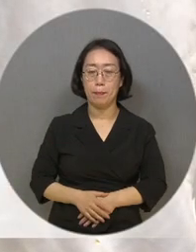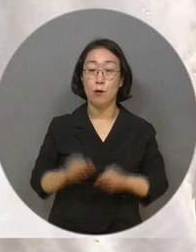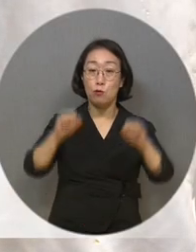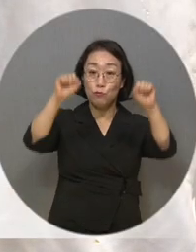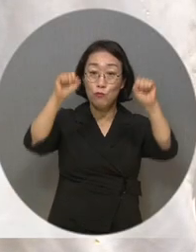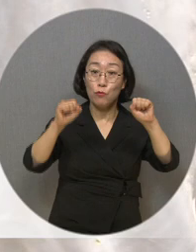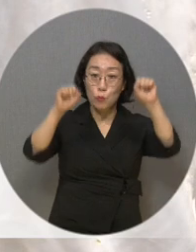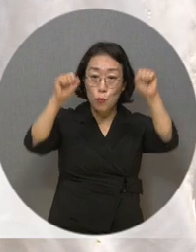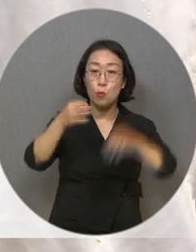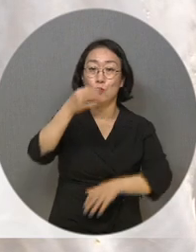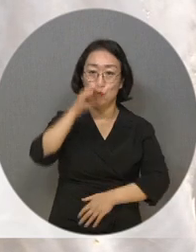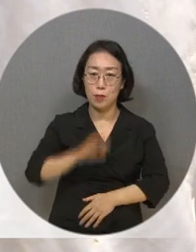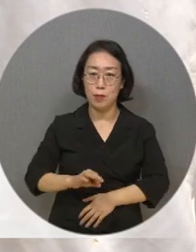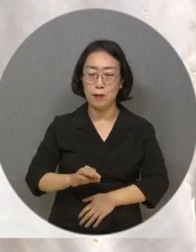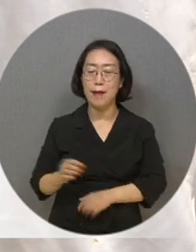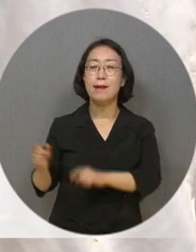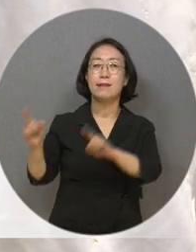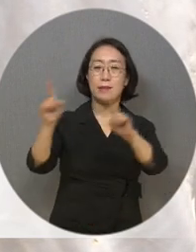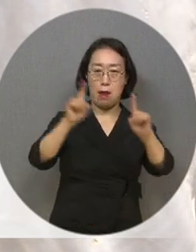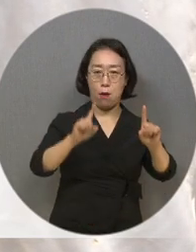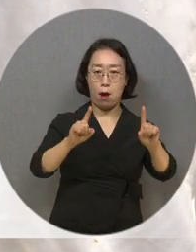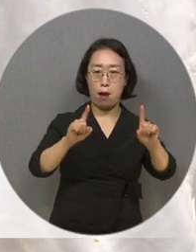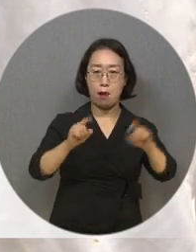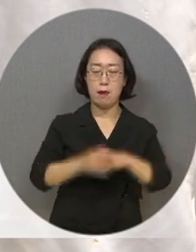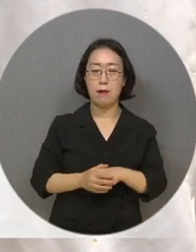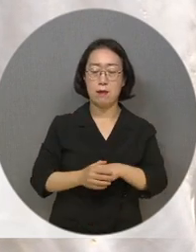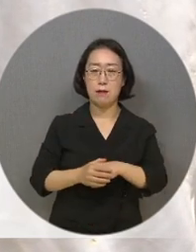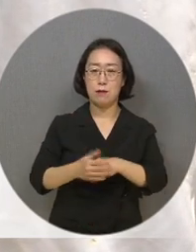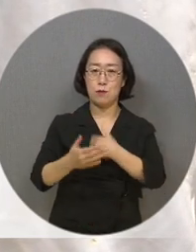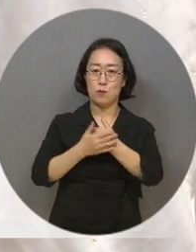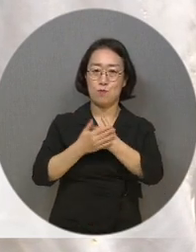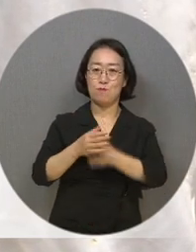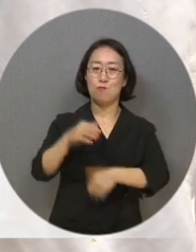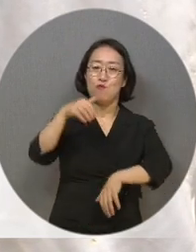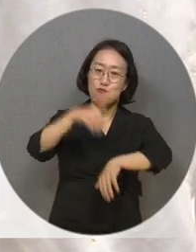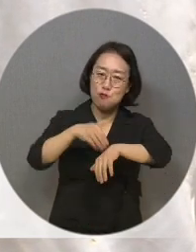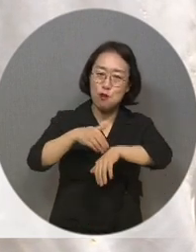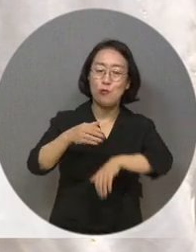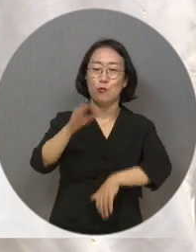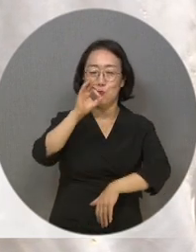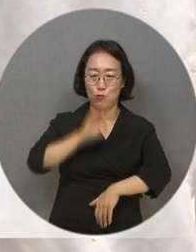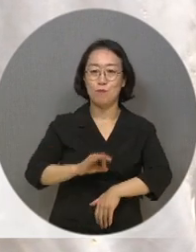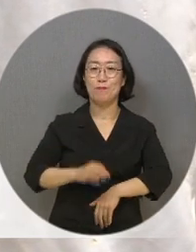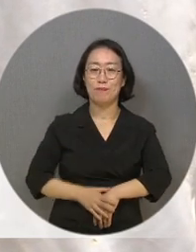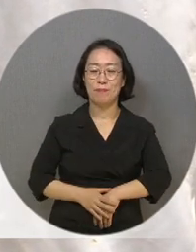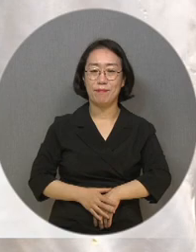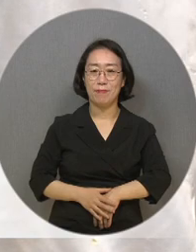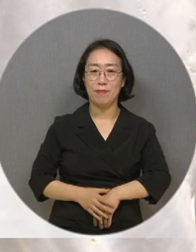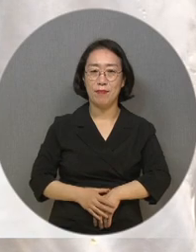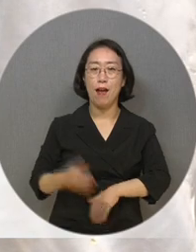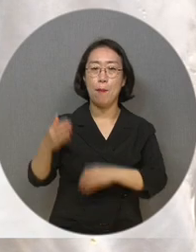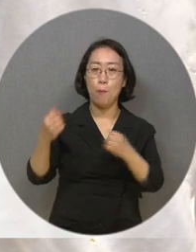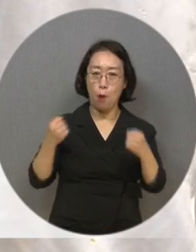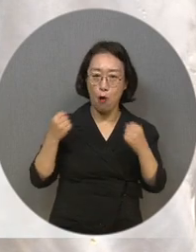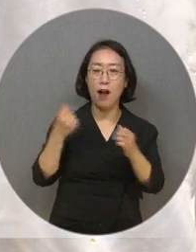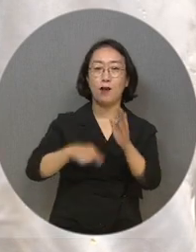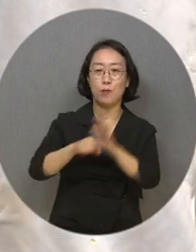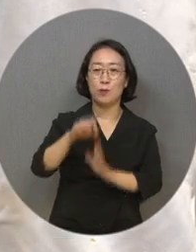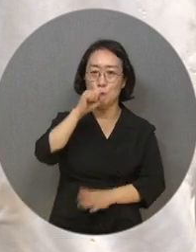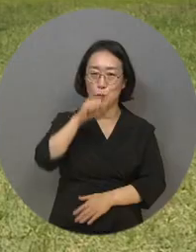운동도 좋지만 재활이 효과가 있어 장애인들한테 무엇보다 재활이기 때문에 자기 건강을 위해서 재활하는 걸로 통해서